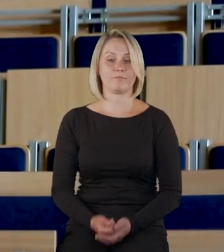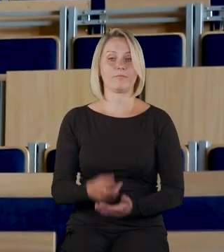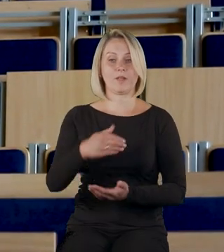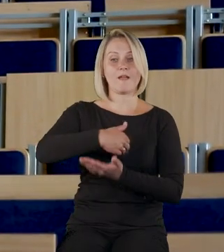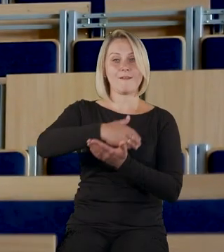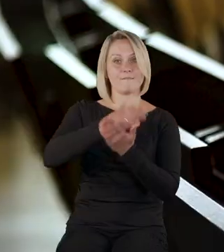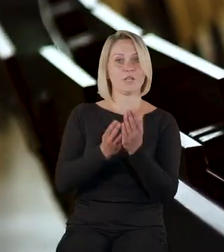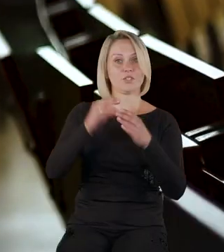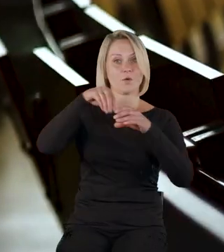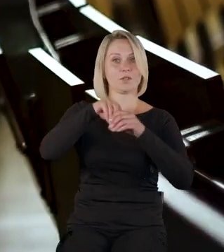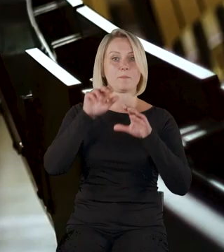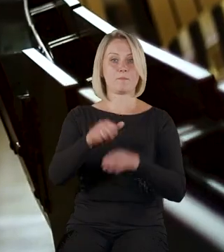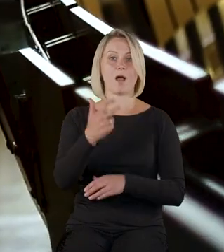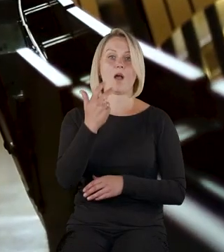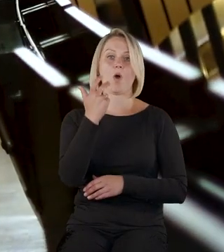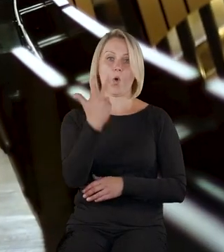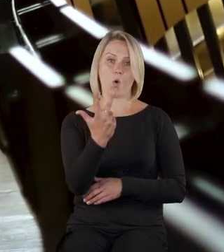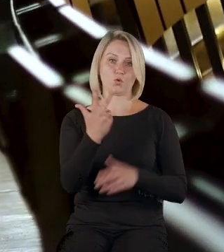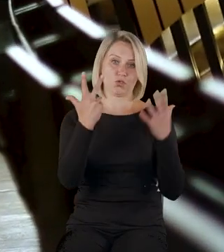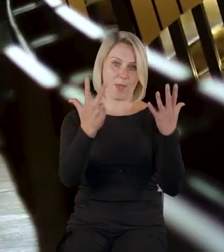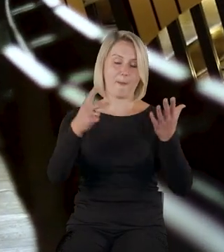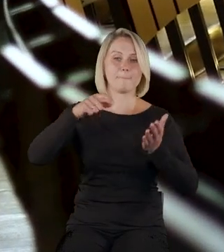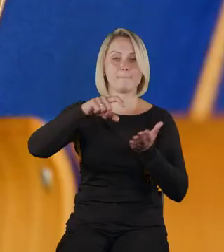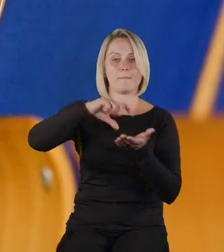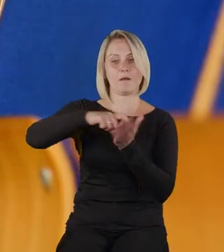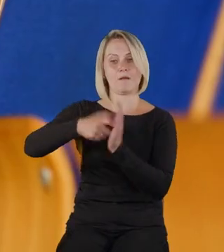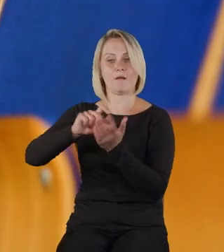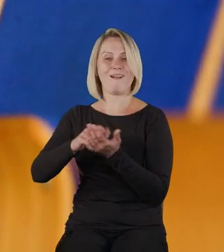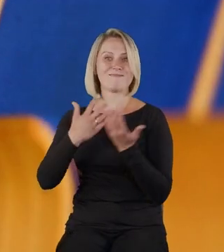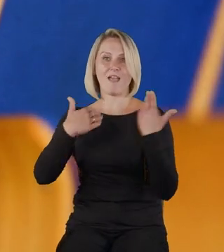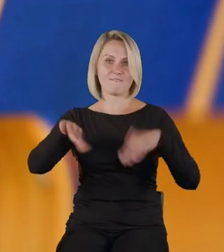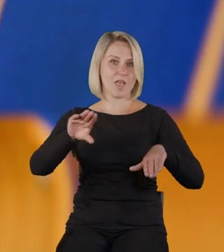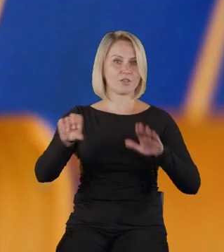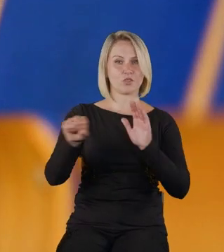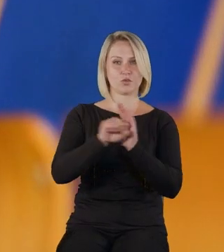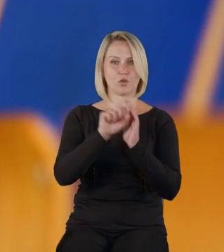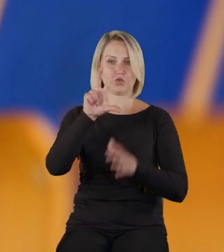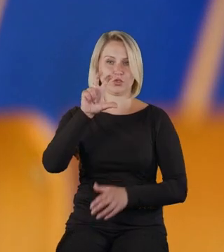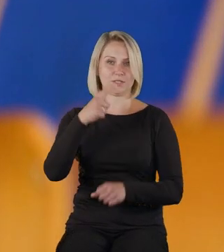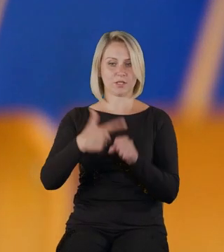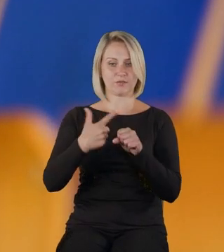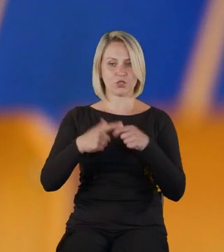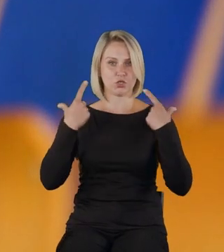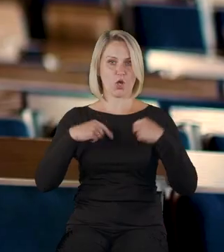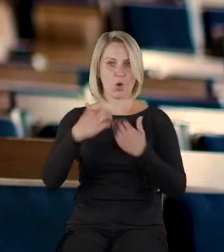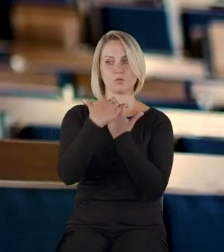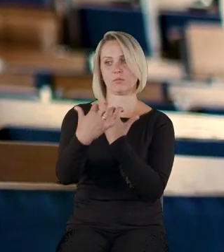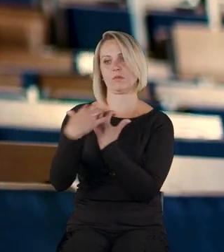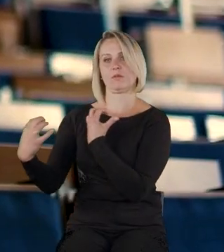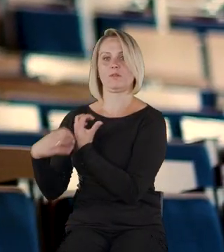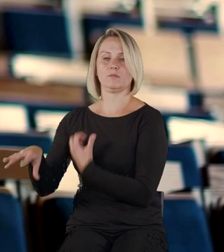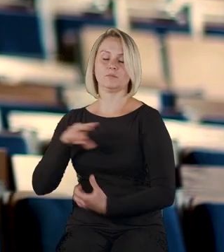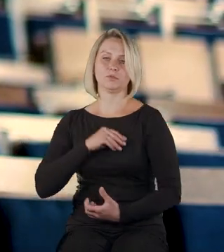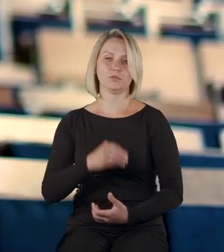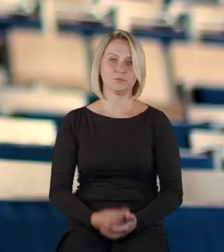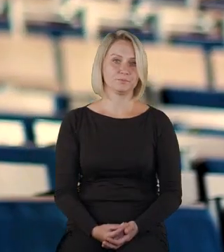Wydział dysponuje 8 aulami. Największe z nich mogą pomieścić do 320 osób.